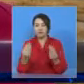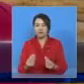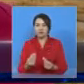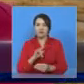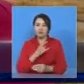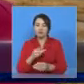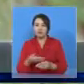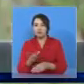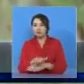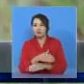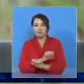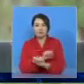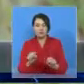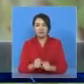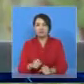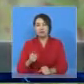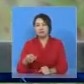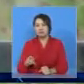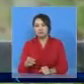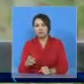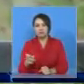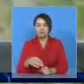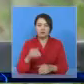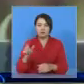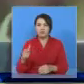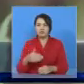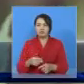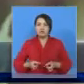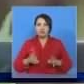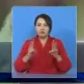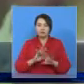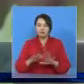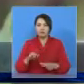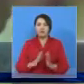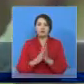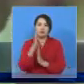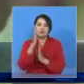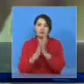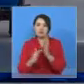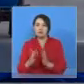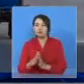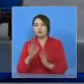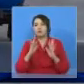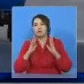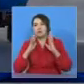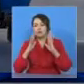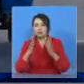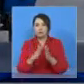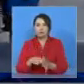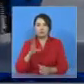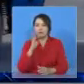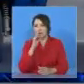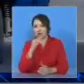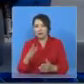балдарды жіберуге болмайды. Зиянкес құрттардың адамға зияны болмағанымен жасыл желекті жалмап, өсіп тұрған бақша өнімдеріне дейін жеп